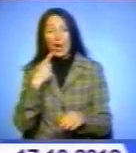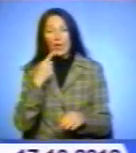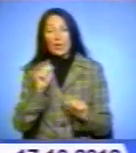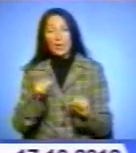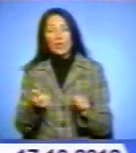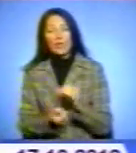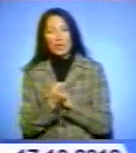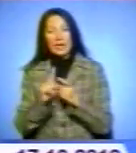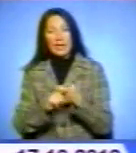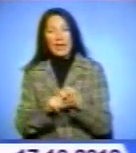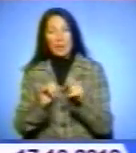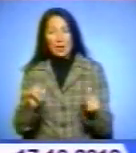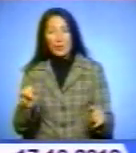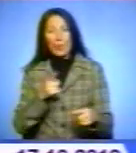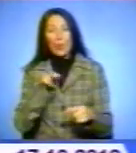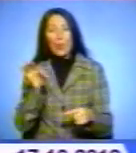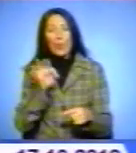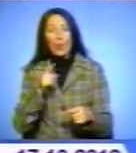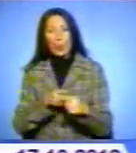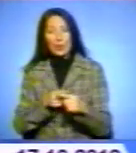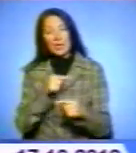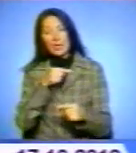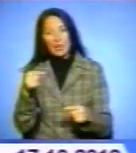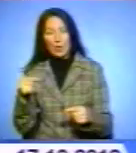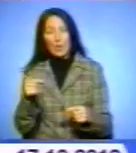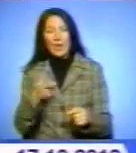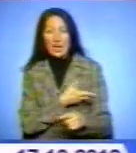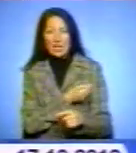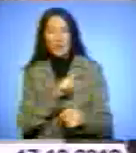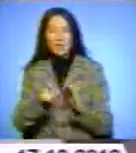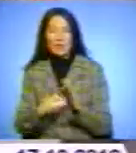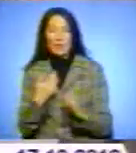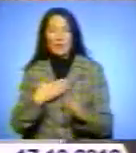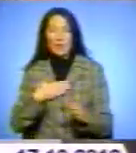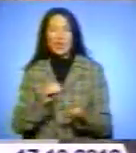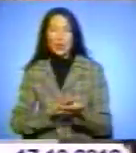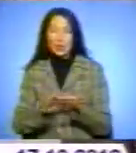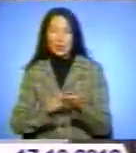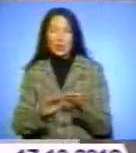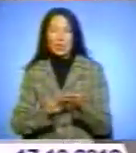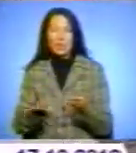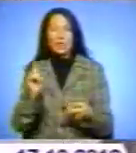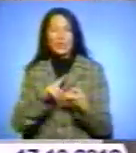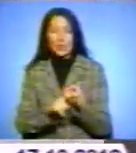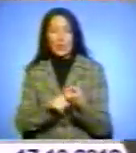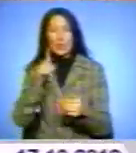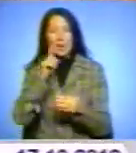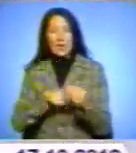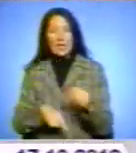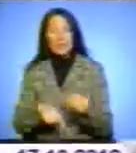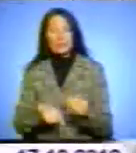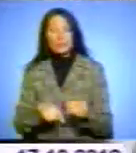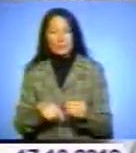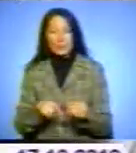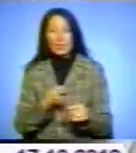епідемії. Про плюси і недоліки щеплень дізнавалися наші кореспонденти. У зв'язку з релігійними переконаннями через